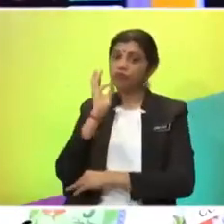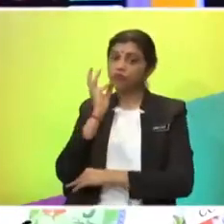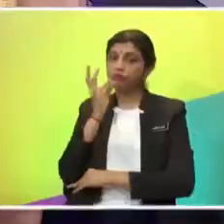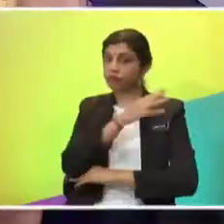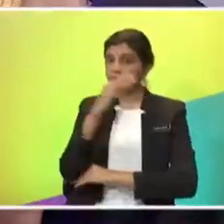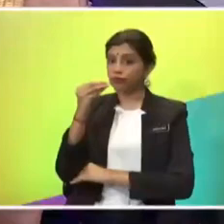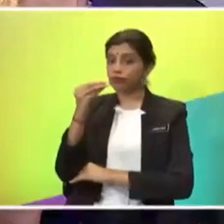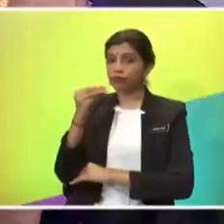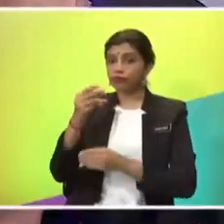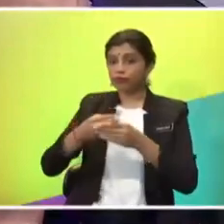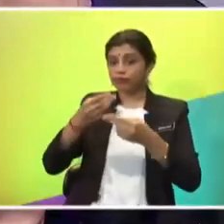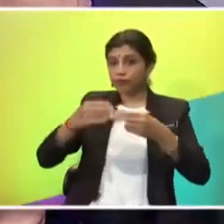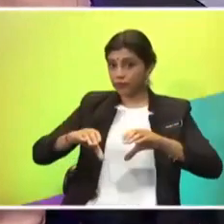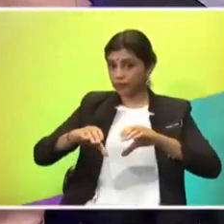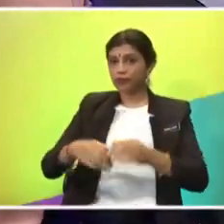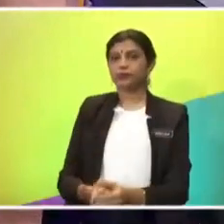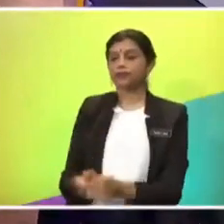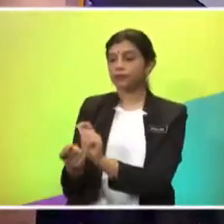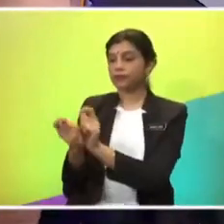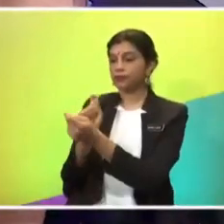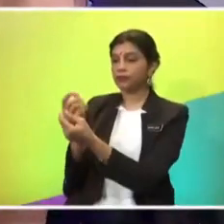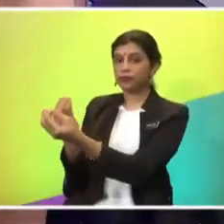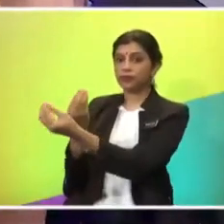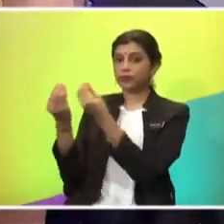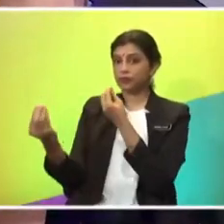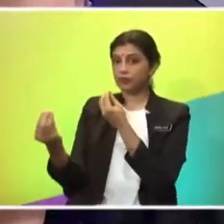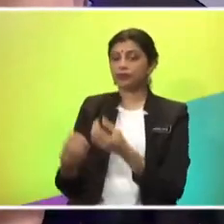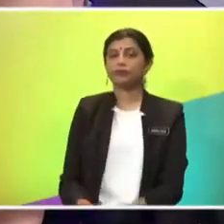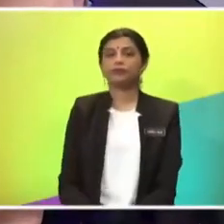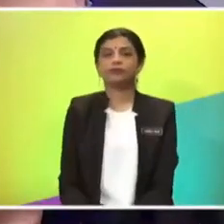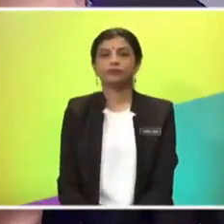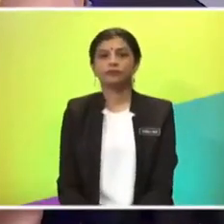Hamba. Terima kasih Tuan Hamba. Sama-sama.